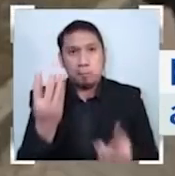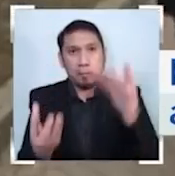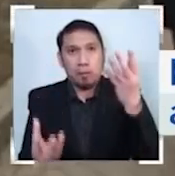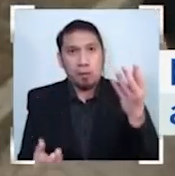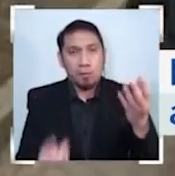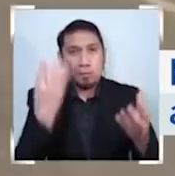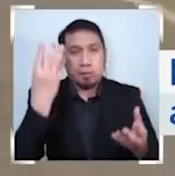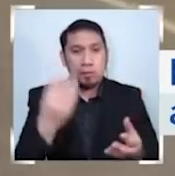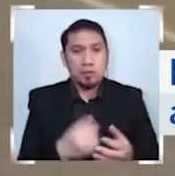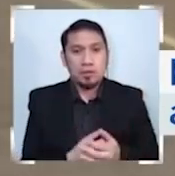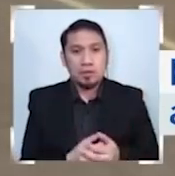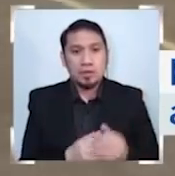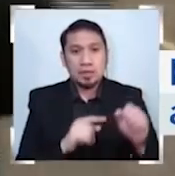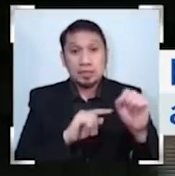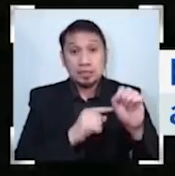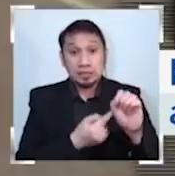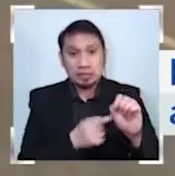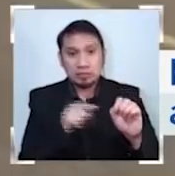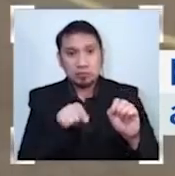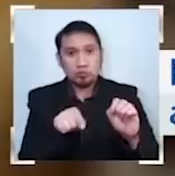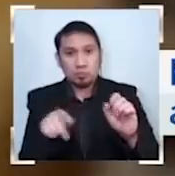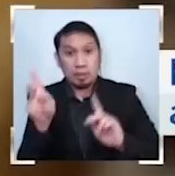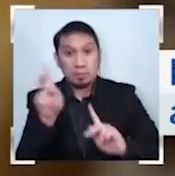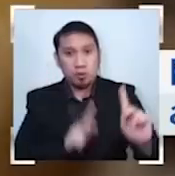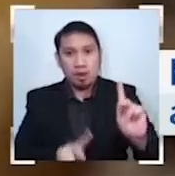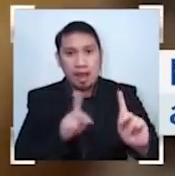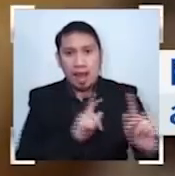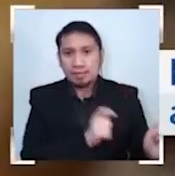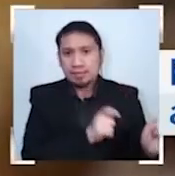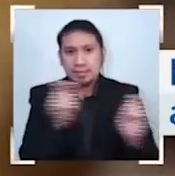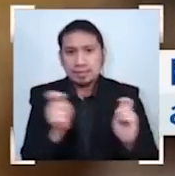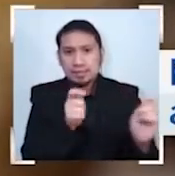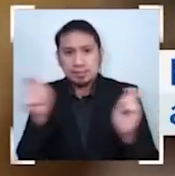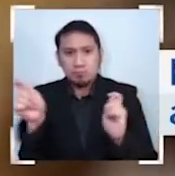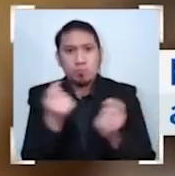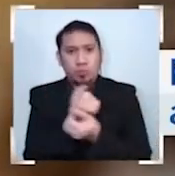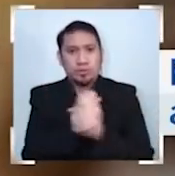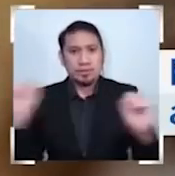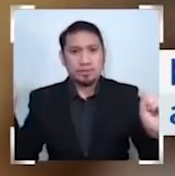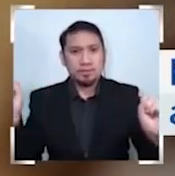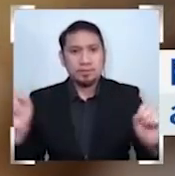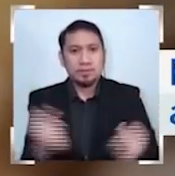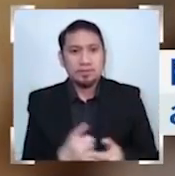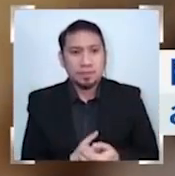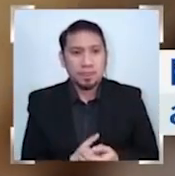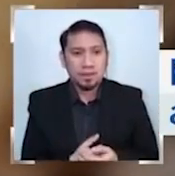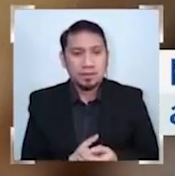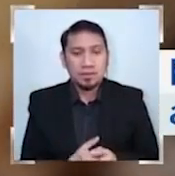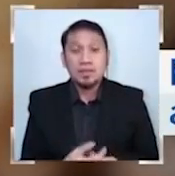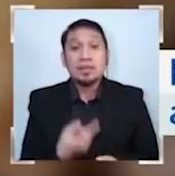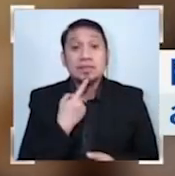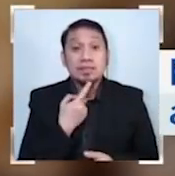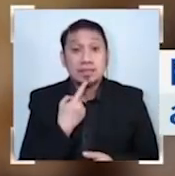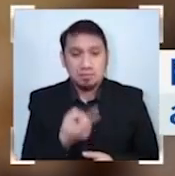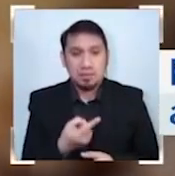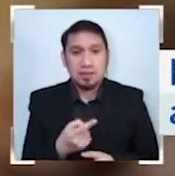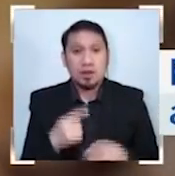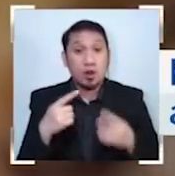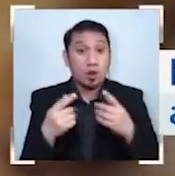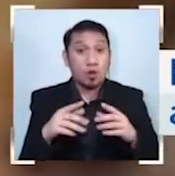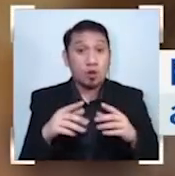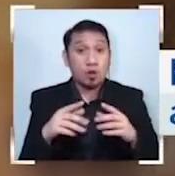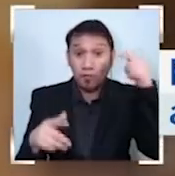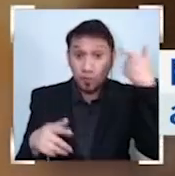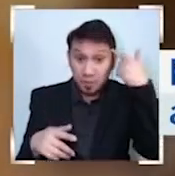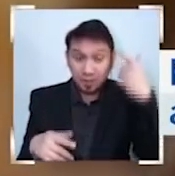Nag-umpisa na ring dumikas ang ilang residente. Ayon sa pamahalaan ng Ukraine, may mga naitala